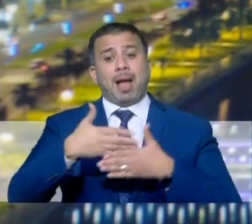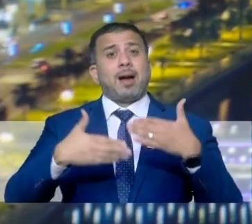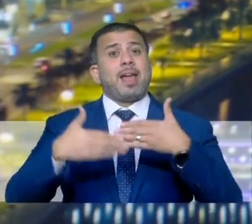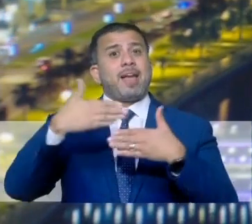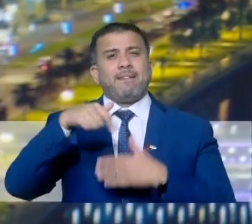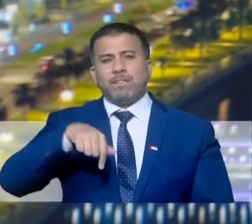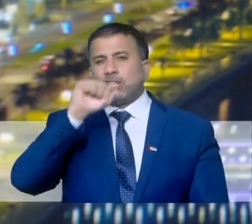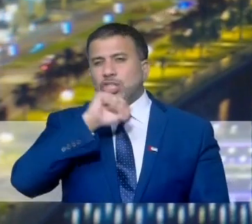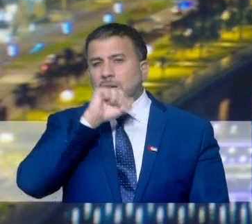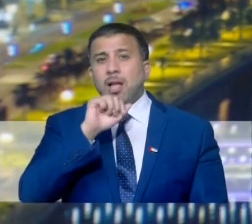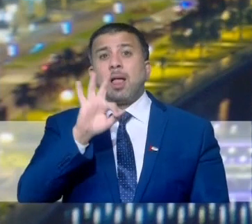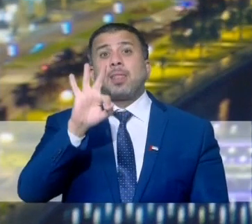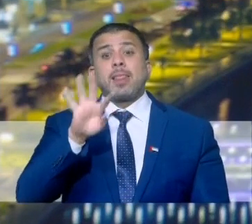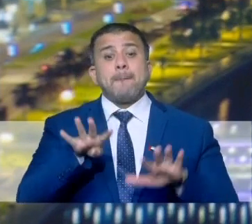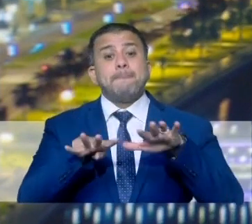العقارية في الإمارة